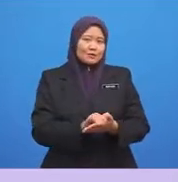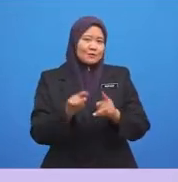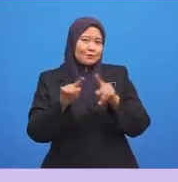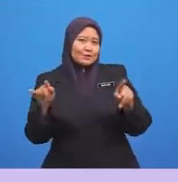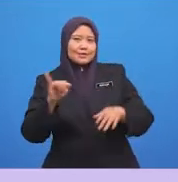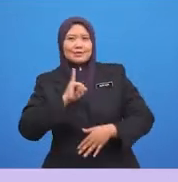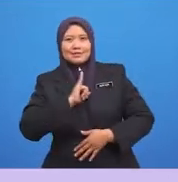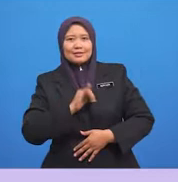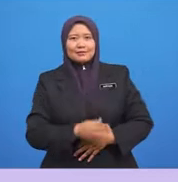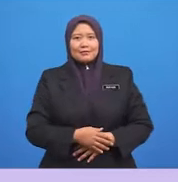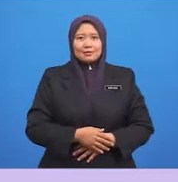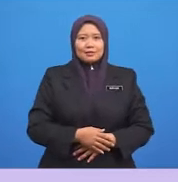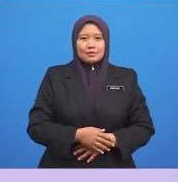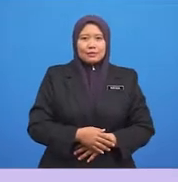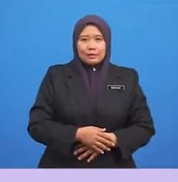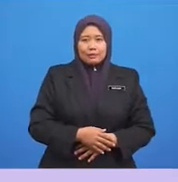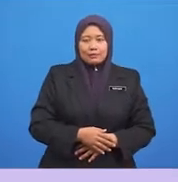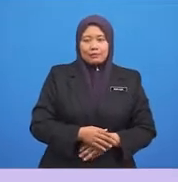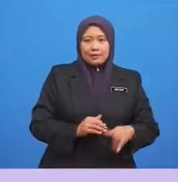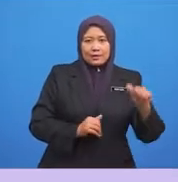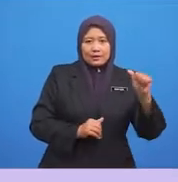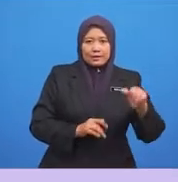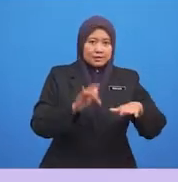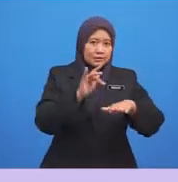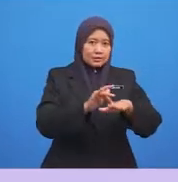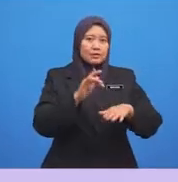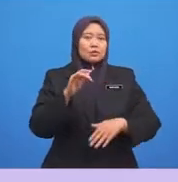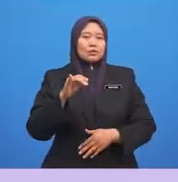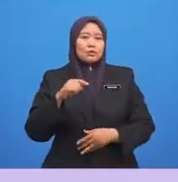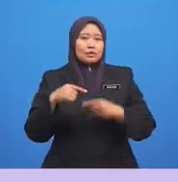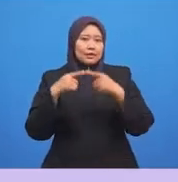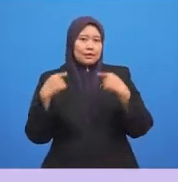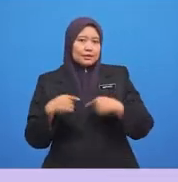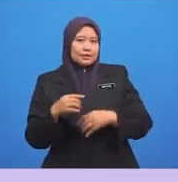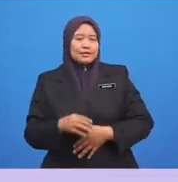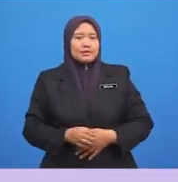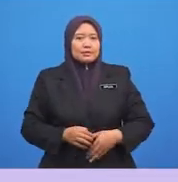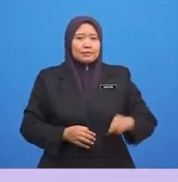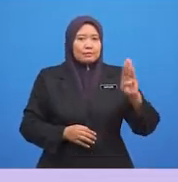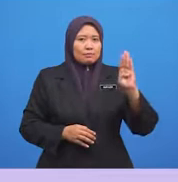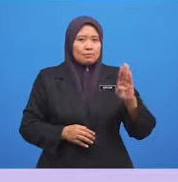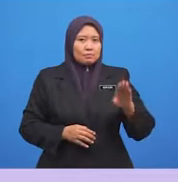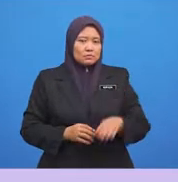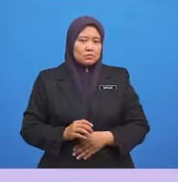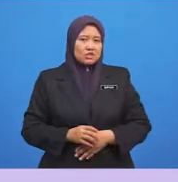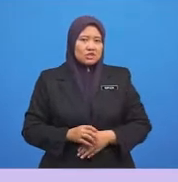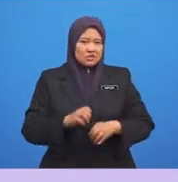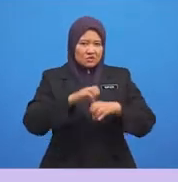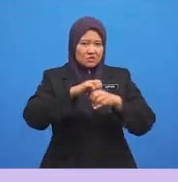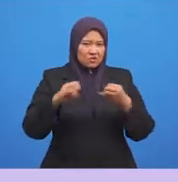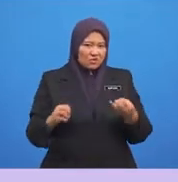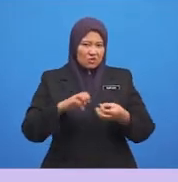A, menyentuh hati. B, menggores hati. C, mengambil hati.